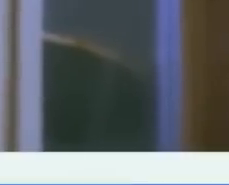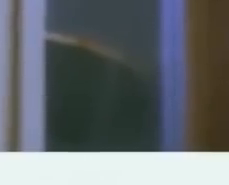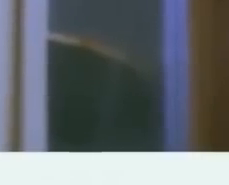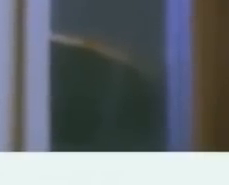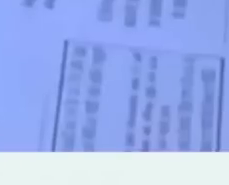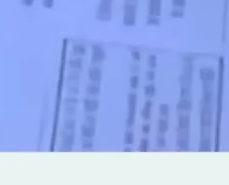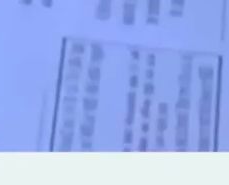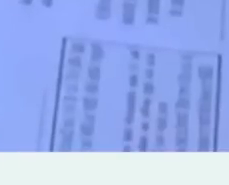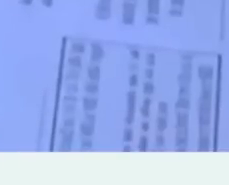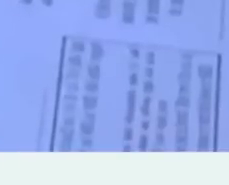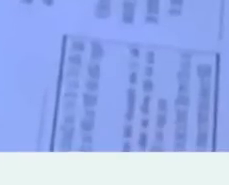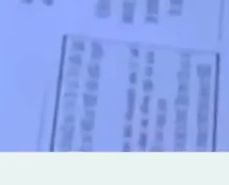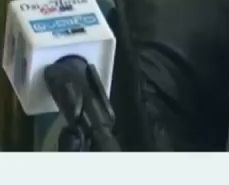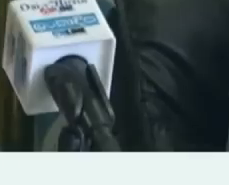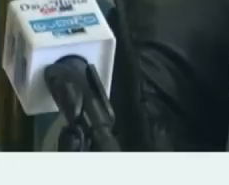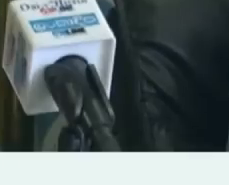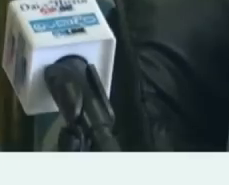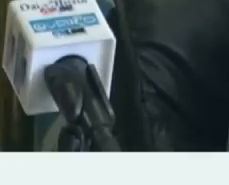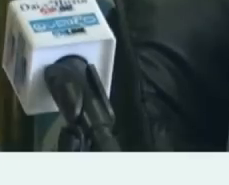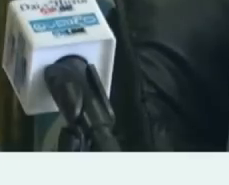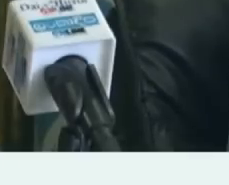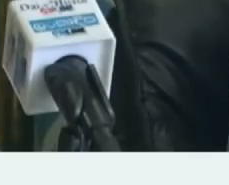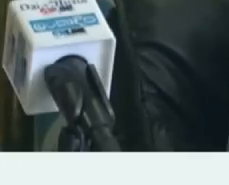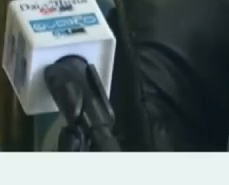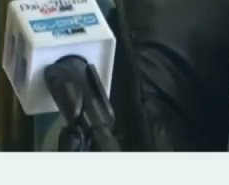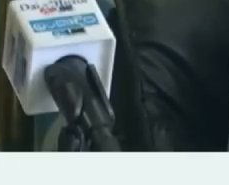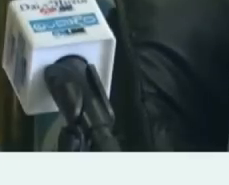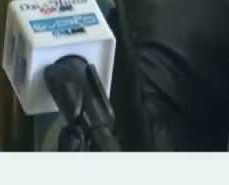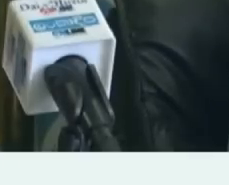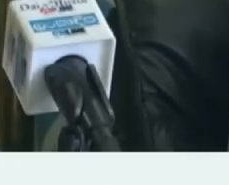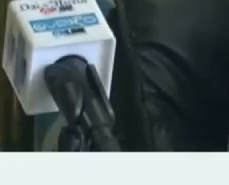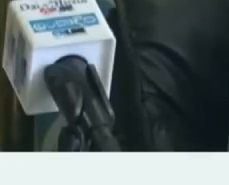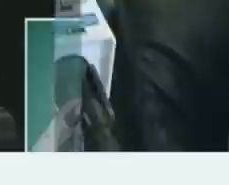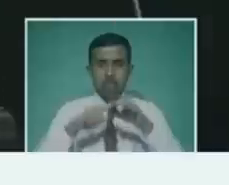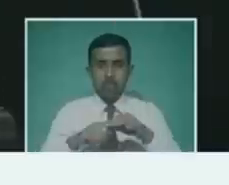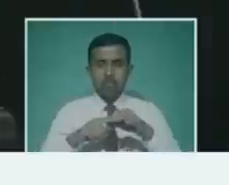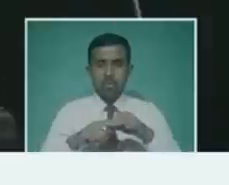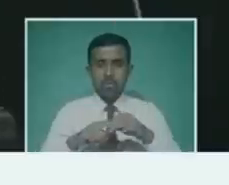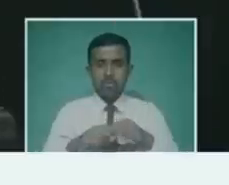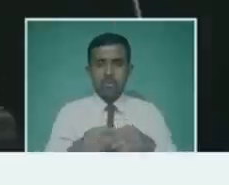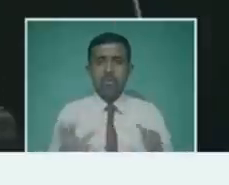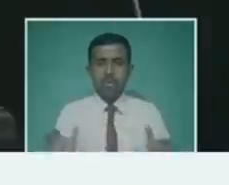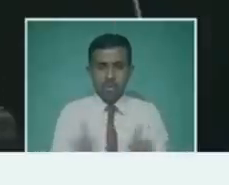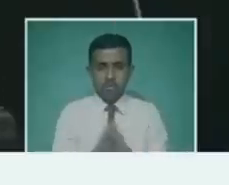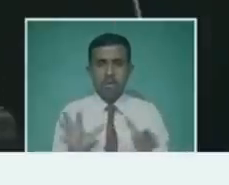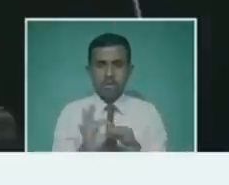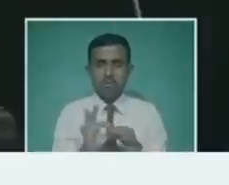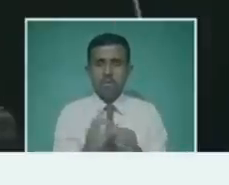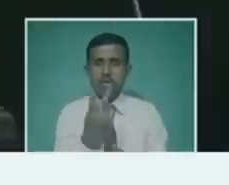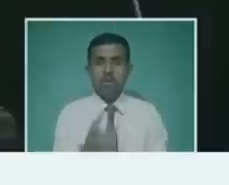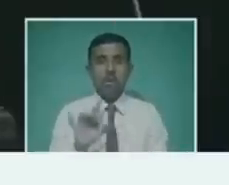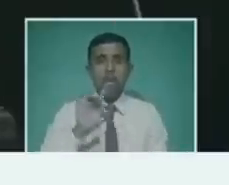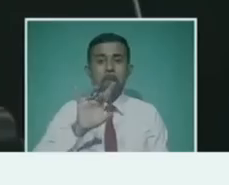කැබිනට්ටුව අනුමැතිය දුන්නත් විදුලි බිල වැඩි කරන්න දෙන්නේ නැහැ කියන ජනක රත්නායක බෝඩ් එකටයි ගේට්ටුවටයි මහින්ද